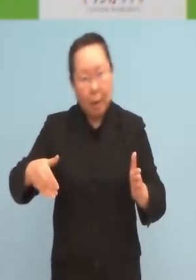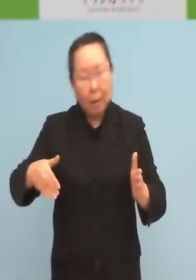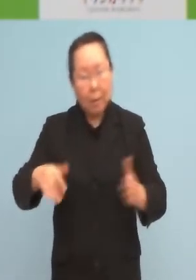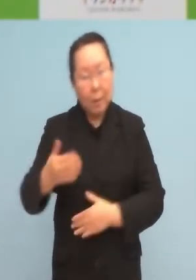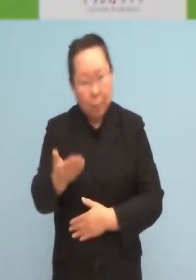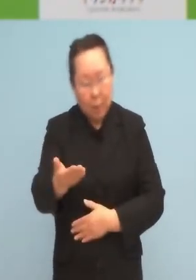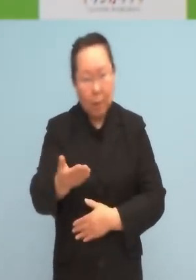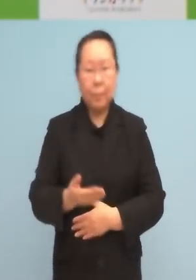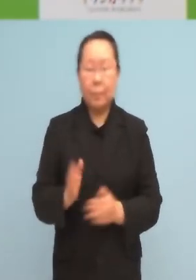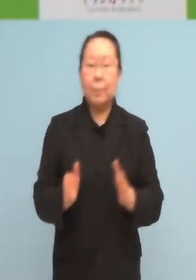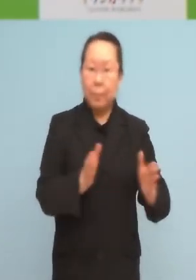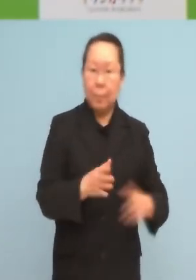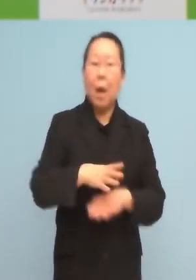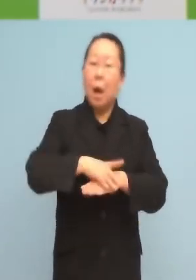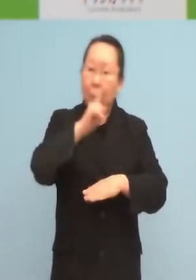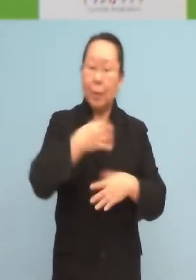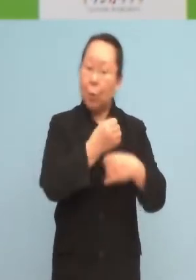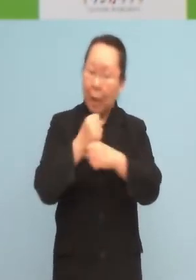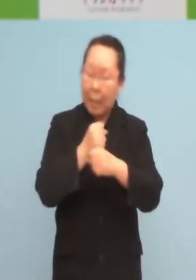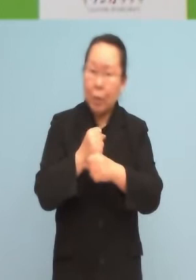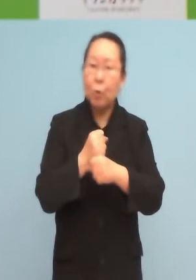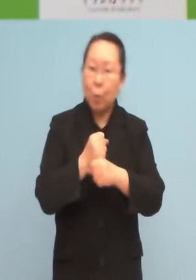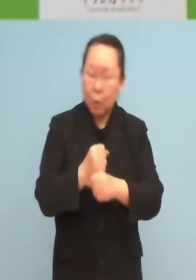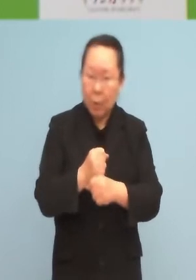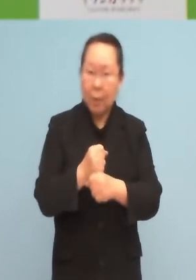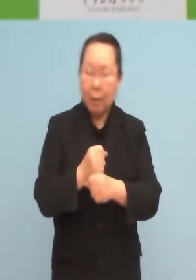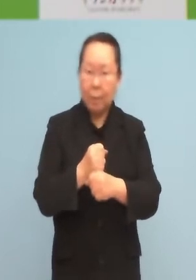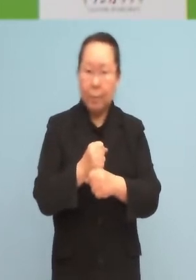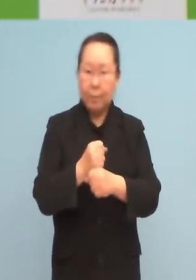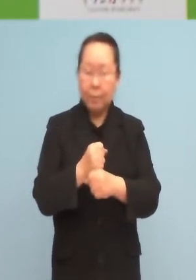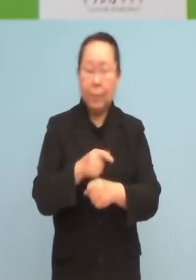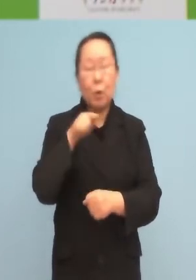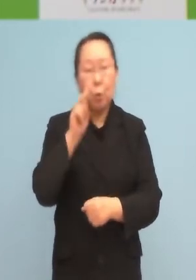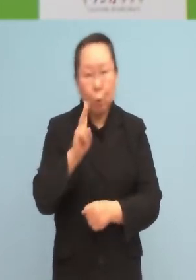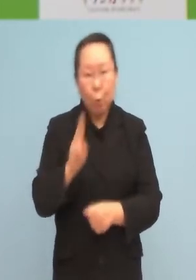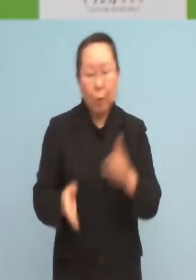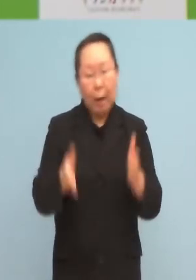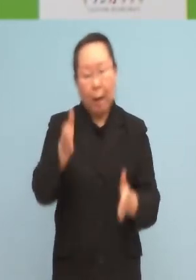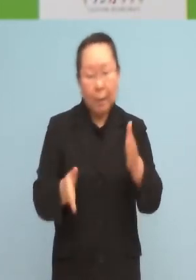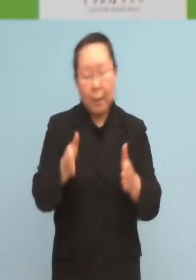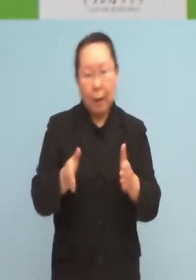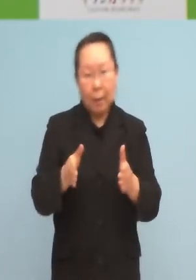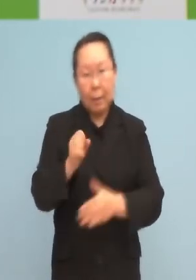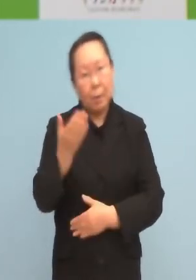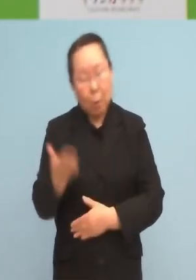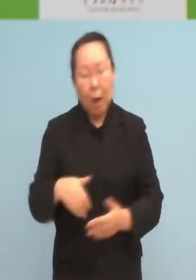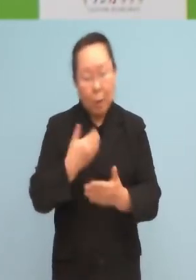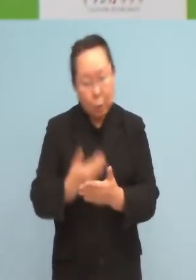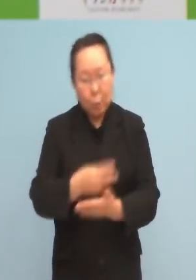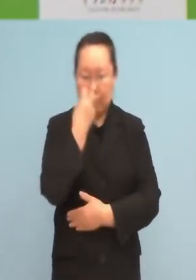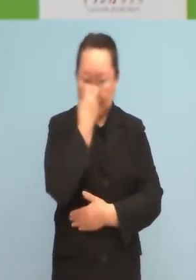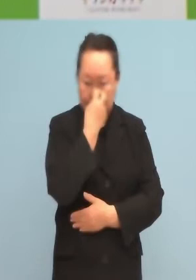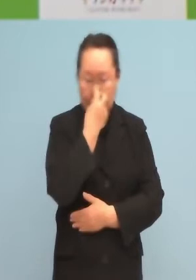っていないということ を、まず研究をしてどういう取り扱いをしているかということを十分に精査をした上